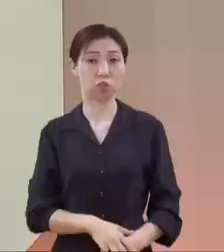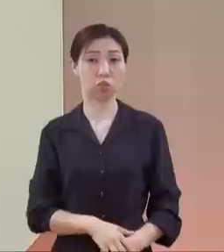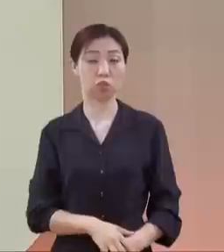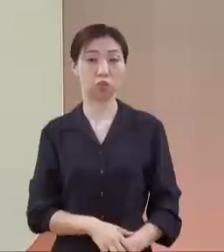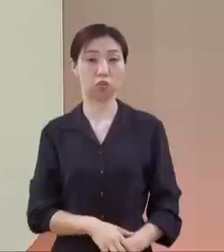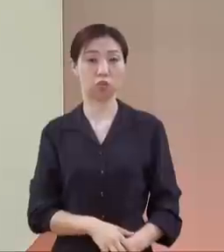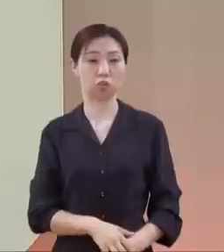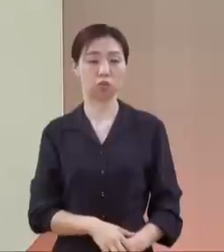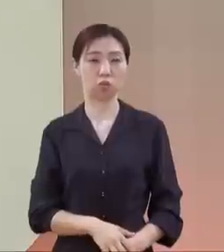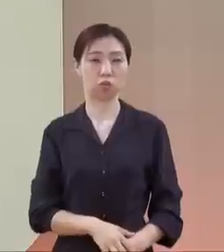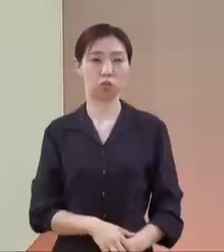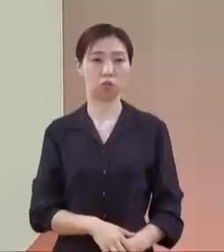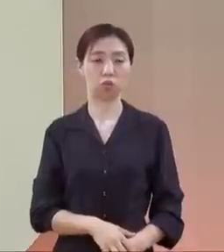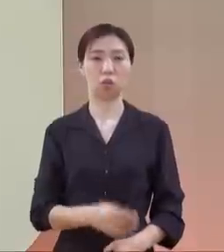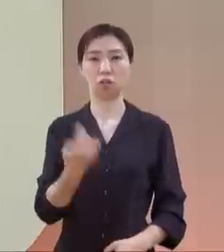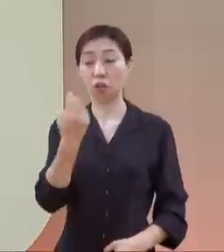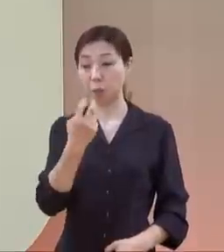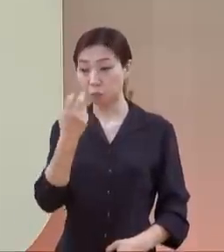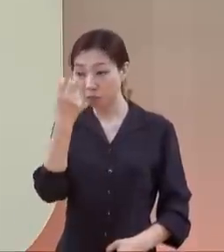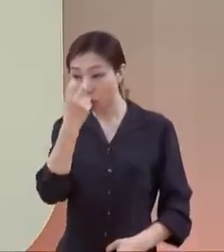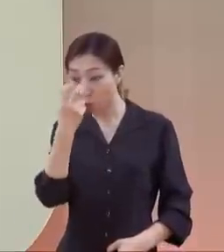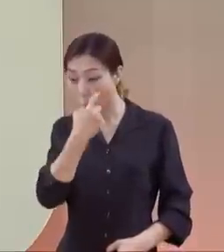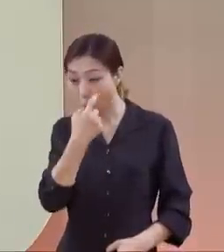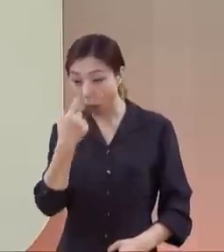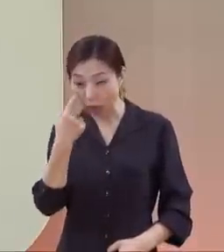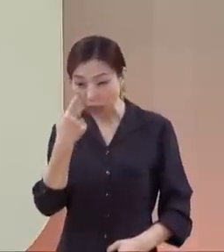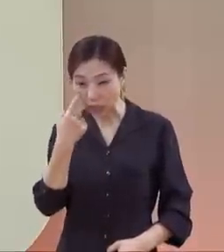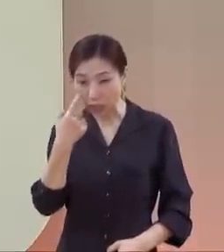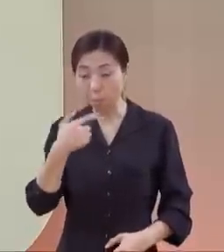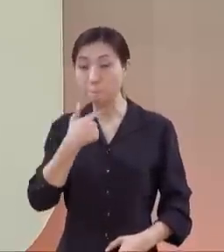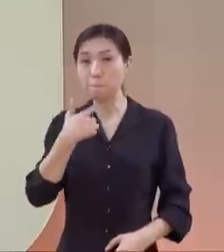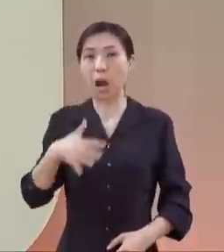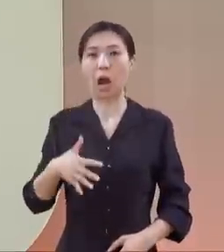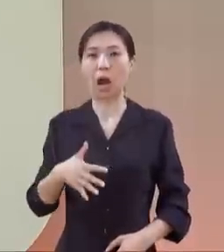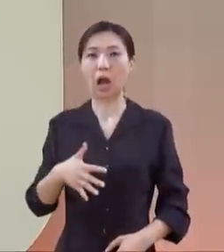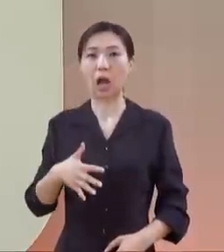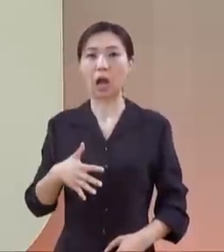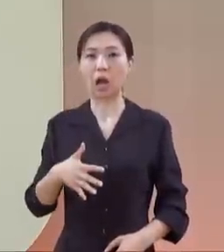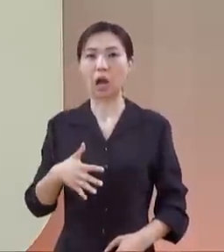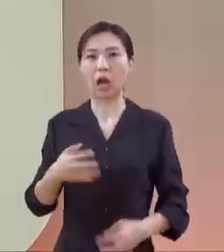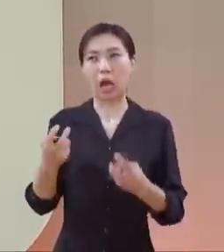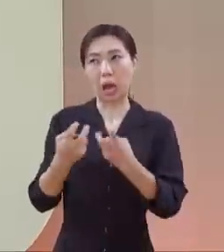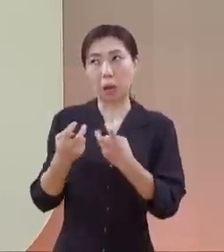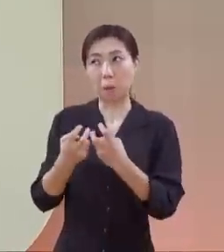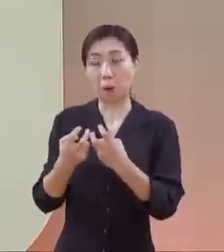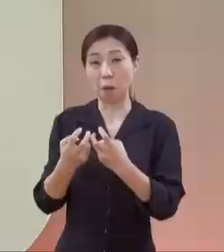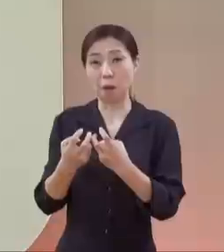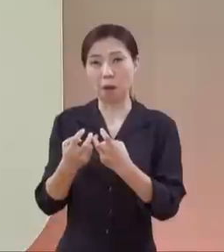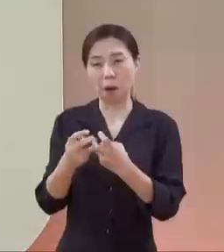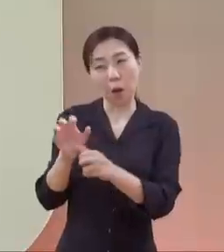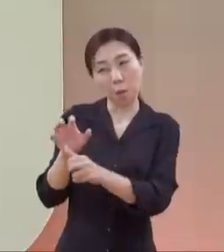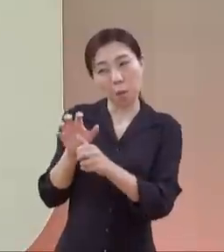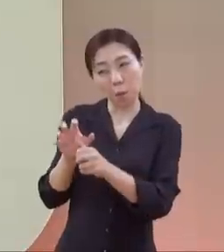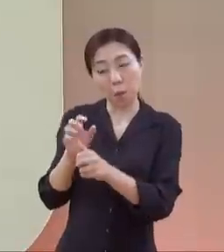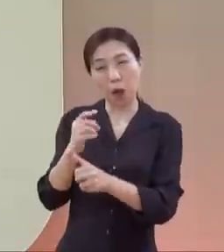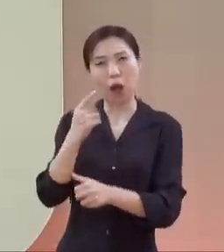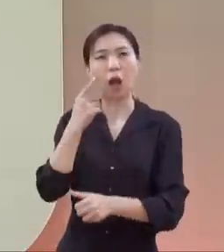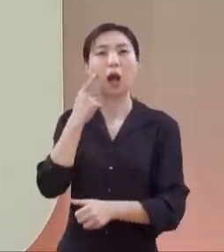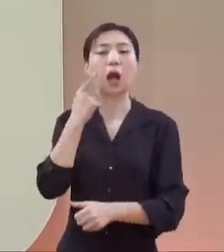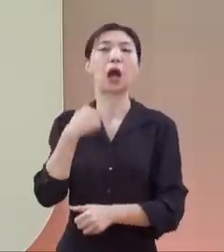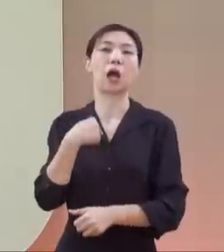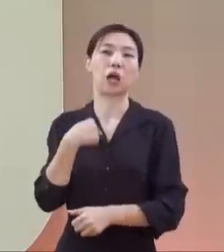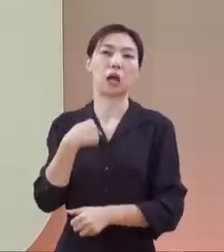정확히 검증받지 않았던 내용들의 방법을 자기 몸에다 이렇게 좀 실험해